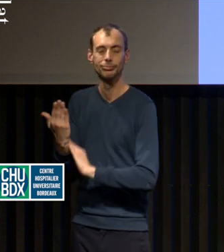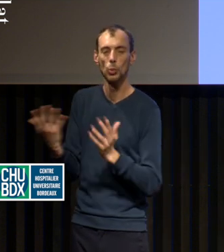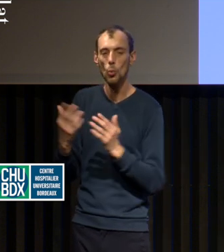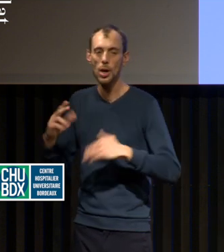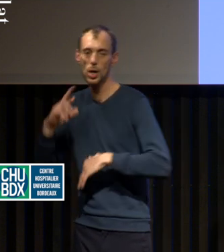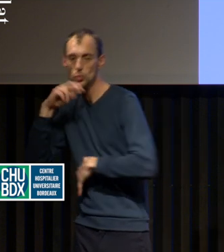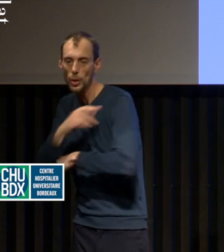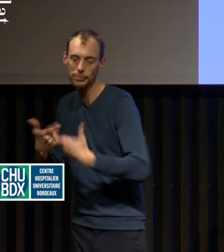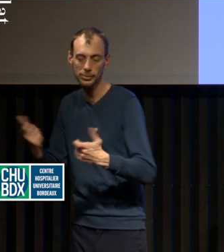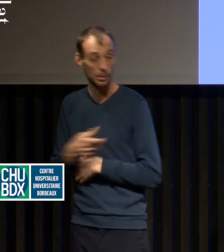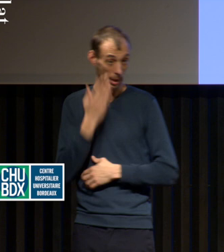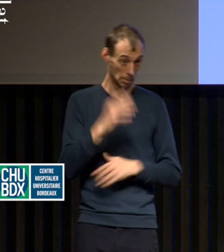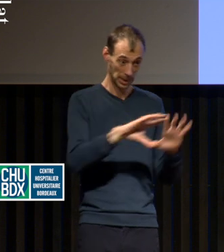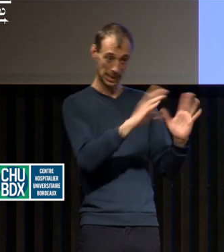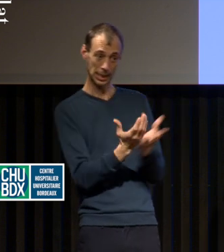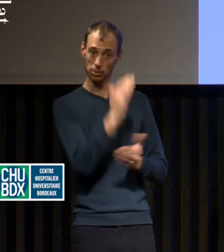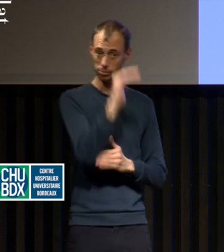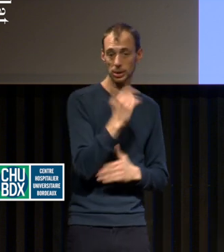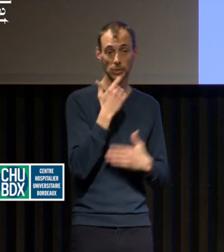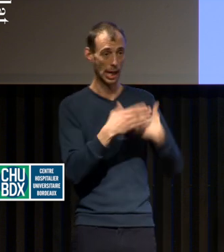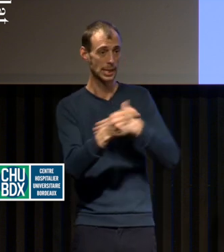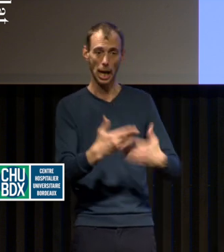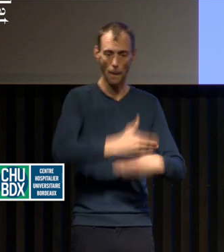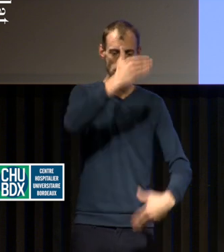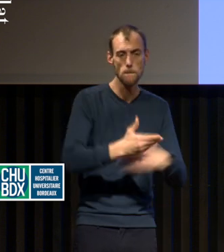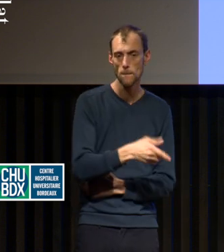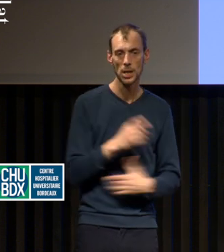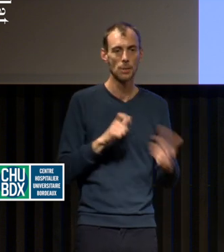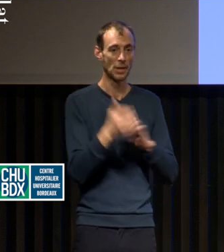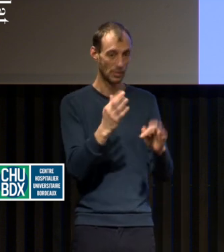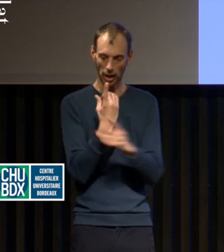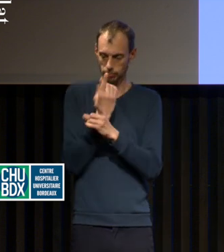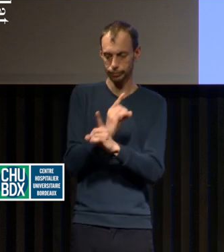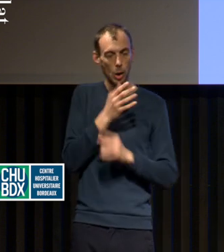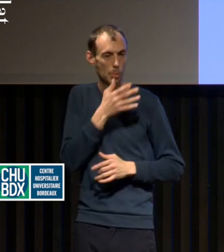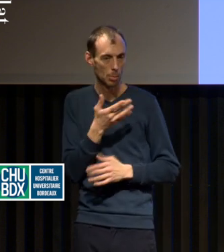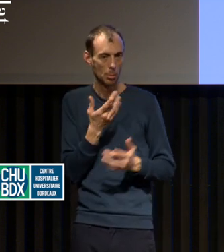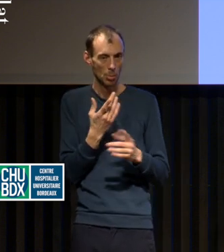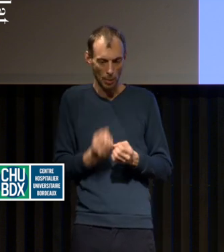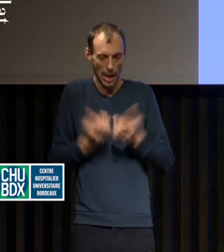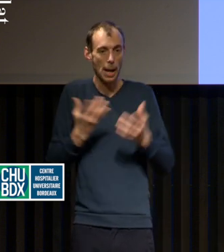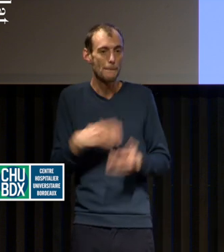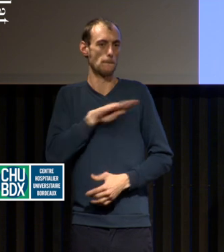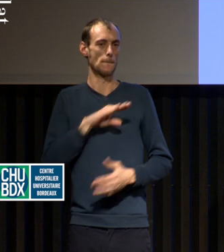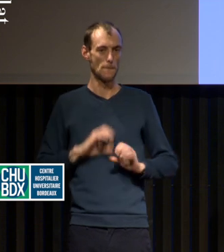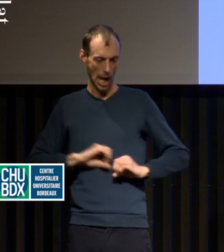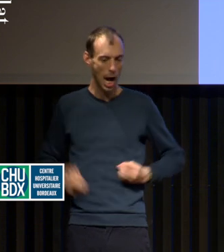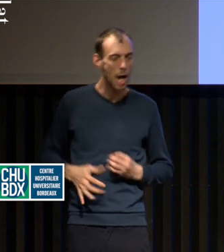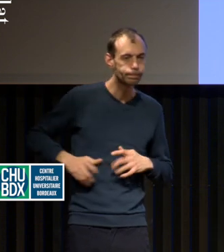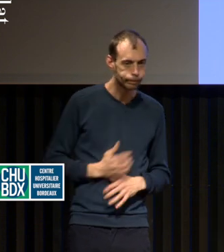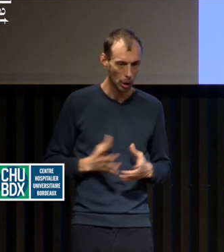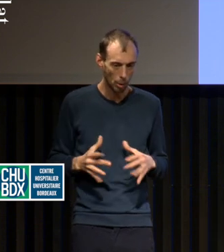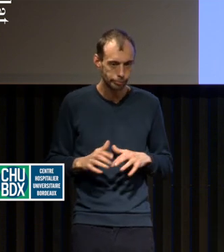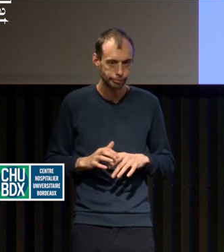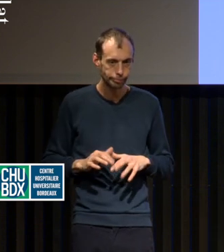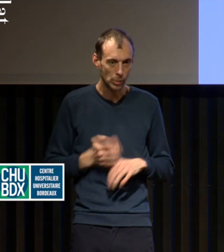pas pouvoir développer son système immunitaire et donc ses défenses de l'organisme pour plus tard. Donc c'est consubstantiel à la vie et au développement